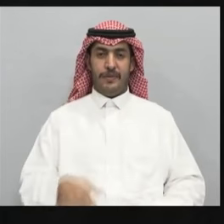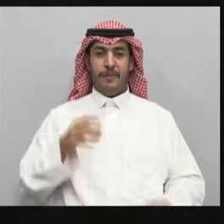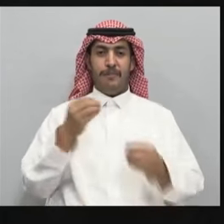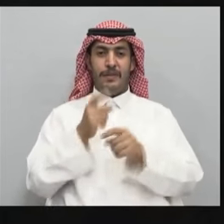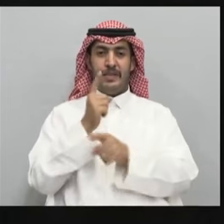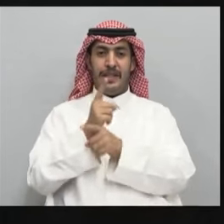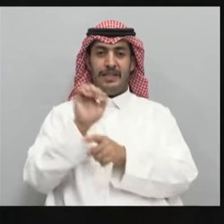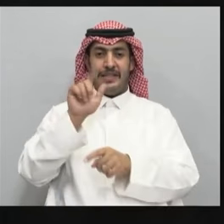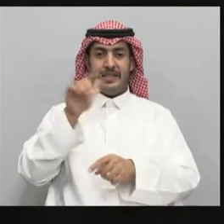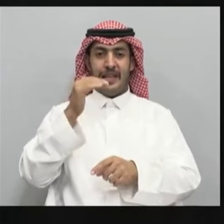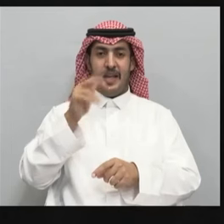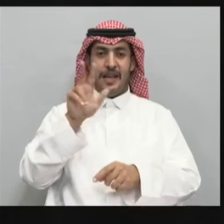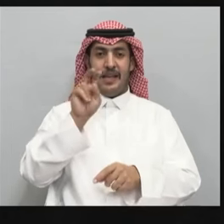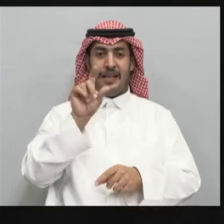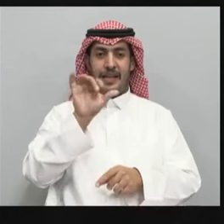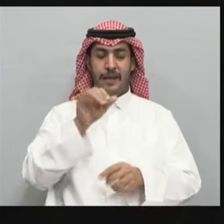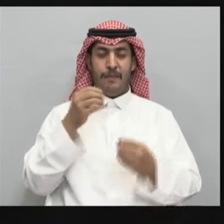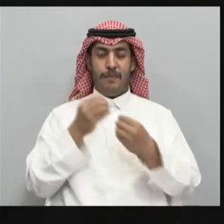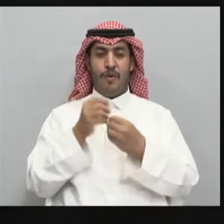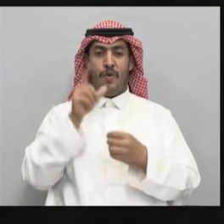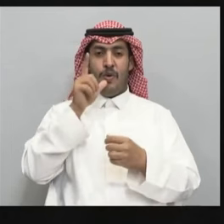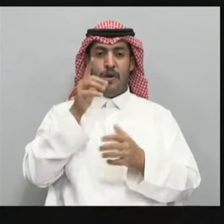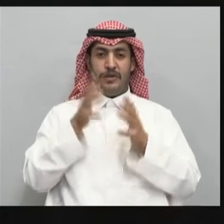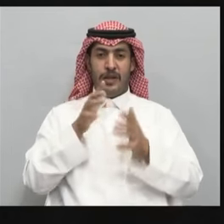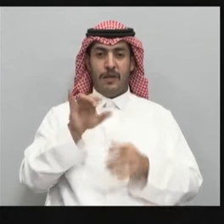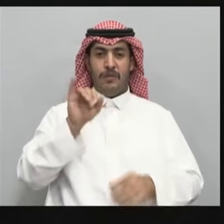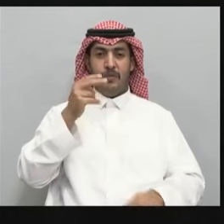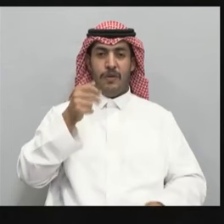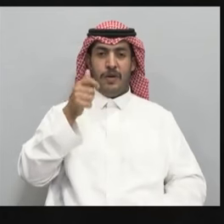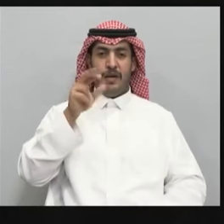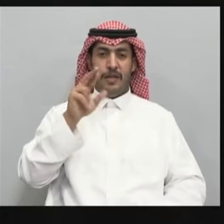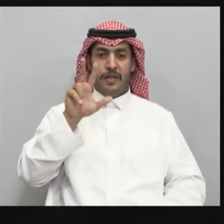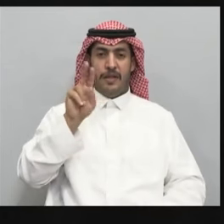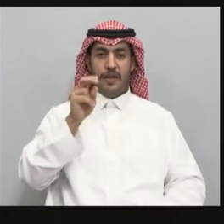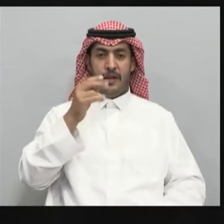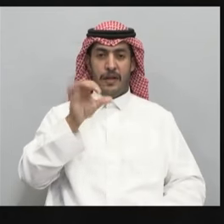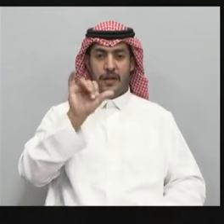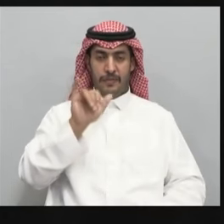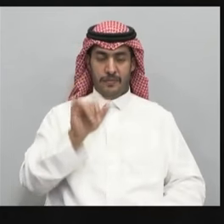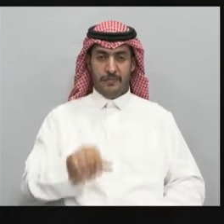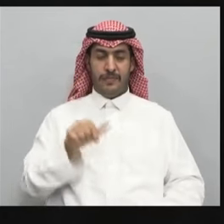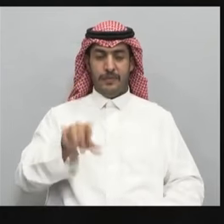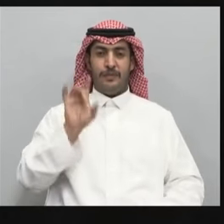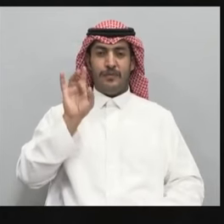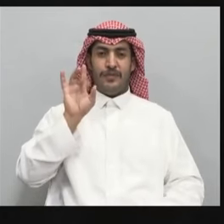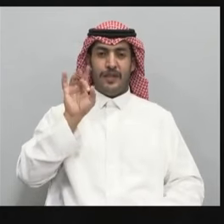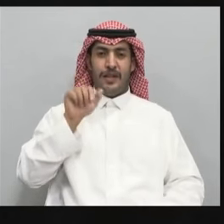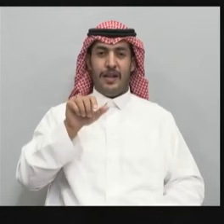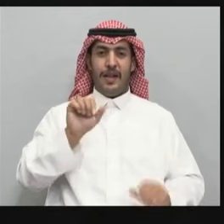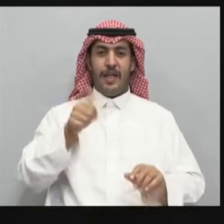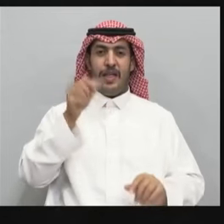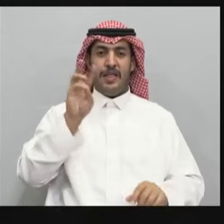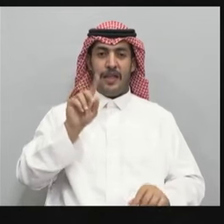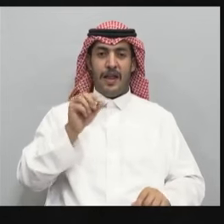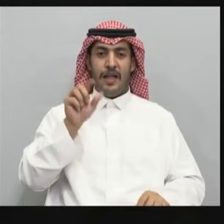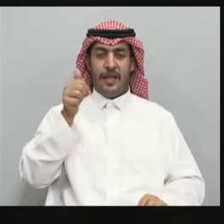معكم الاستاذ صالح بن احمد القرني ويرافقني من لغه الاشاره الاستاذ معاذ القرعاوي اليوم باذن الله عندنا اثراء